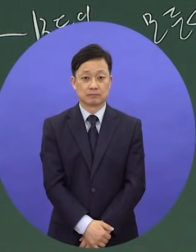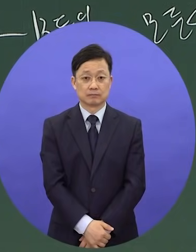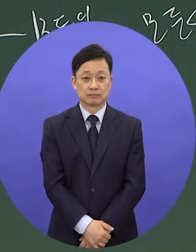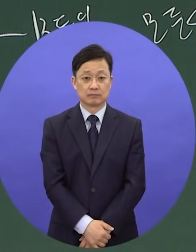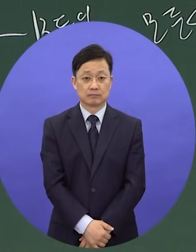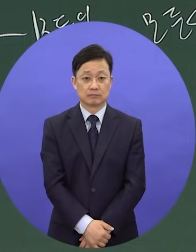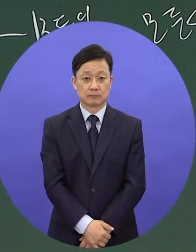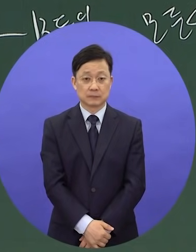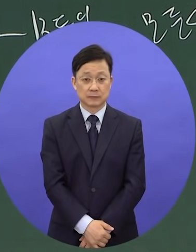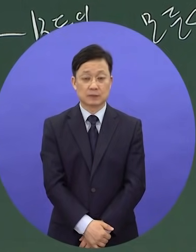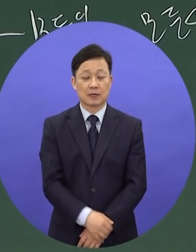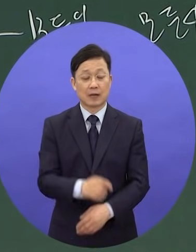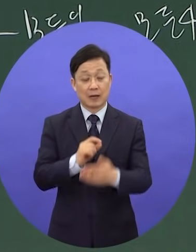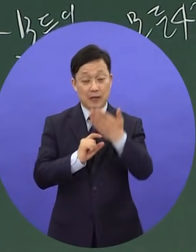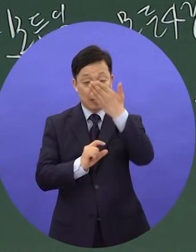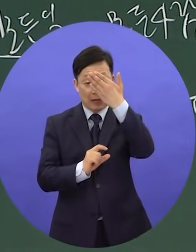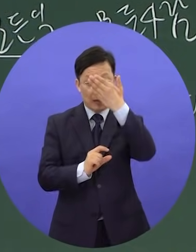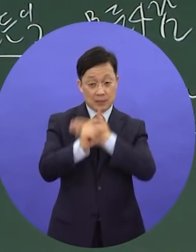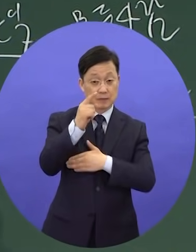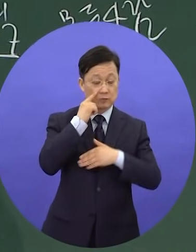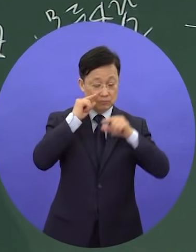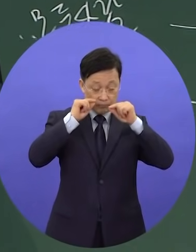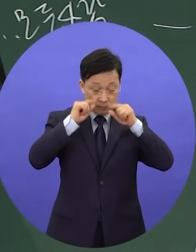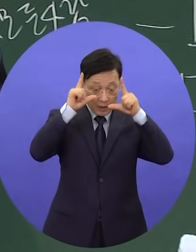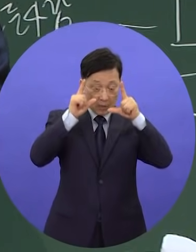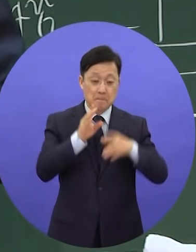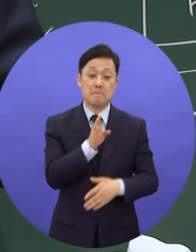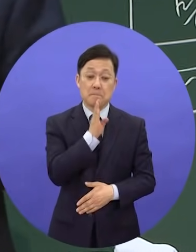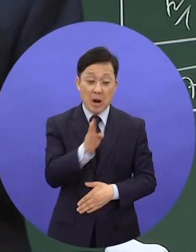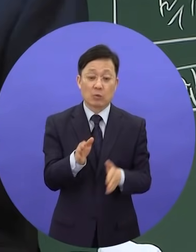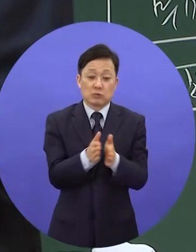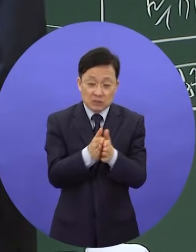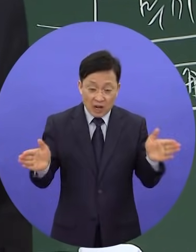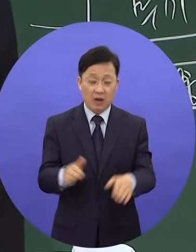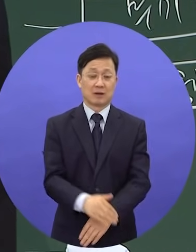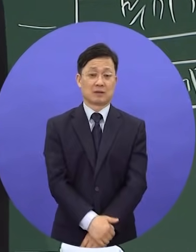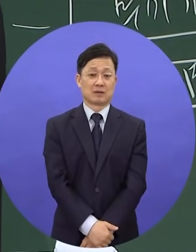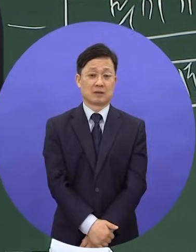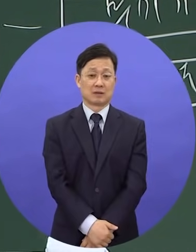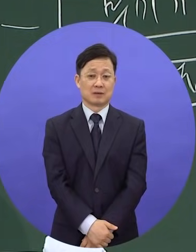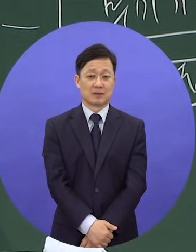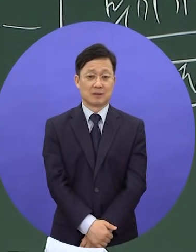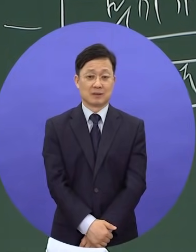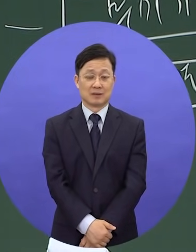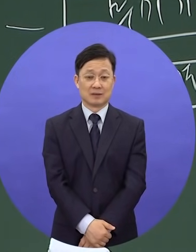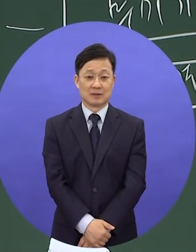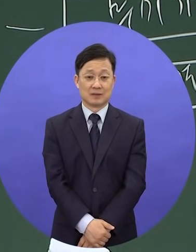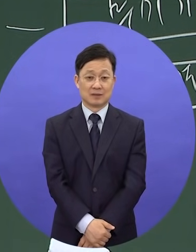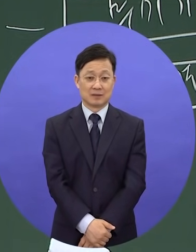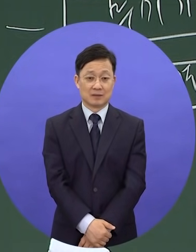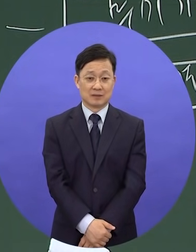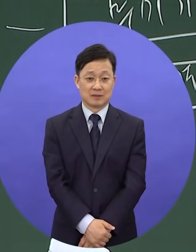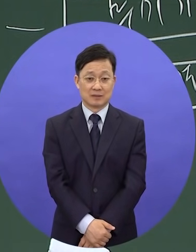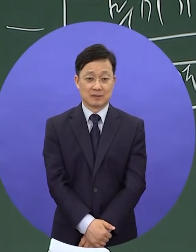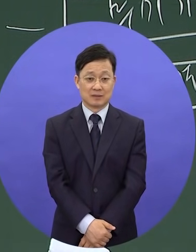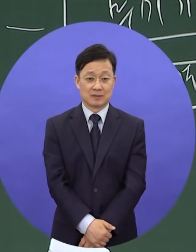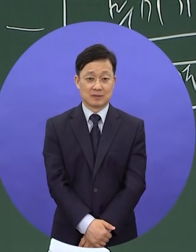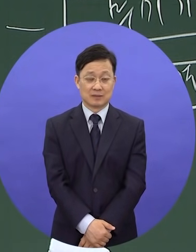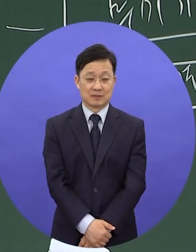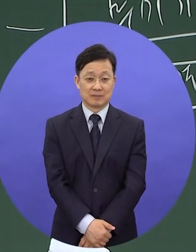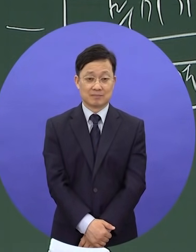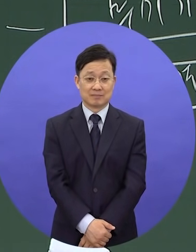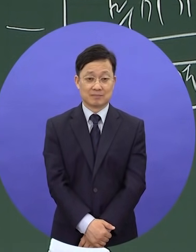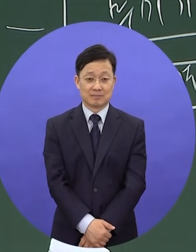그냥 눈 뜨면 시작해라. Just do it when you open your eyes. 너무 좋습니까? How wonderful is that? 이 부분 보세요. Look at number